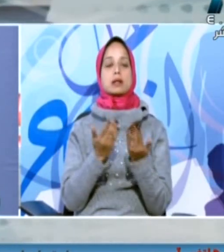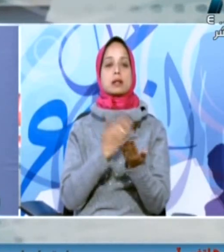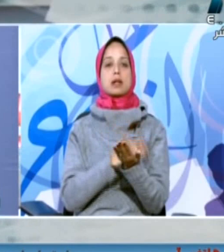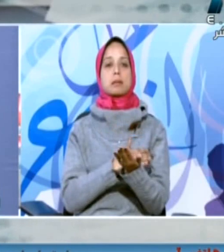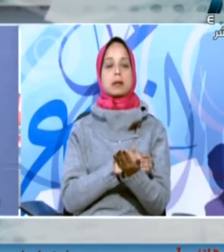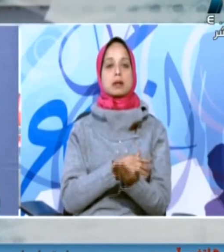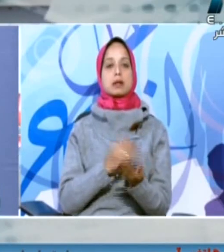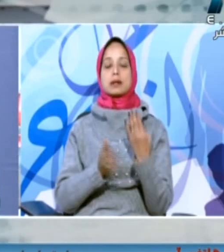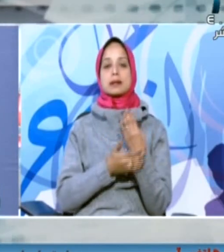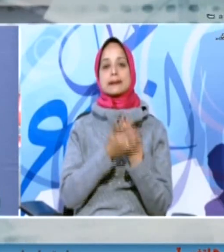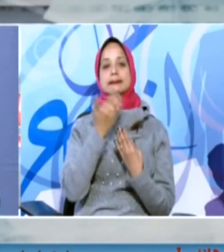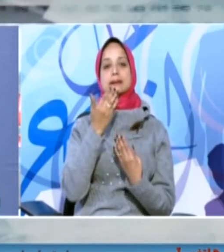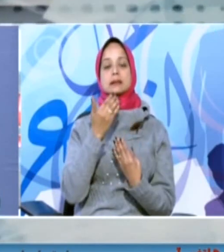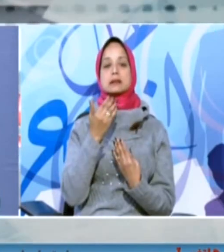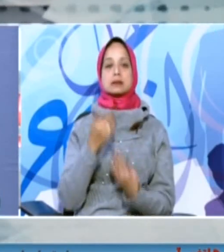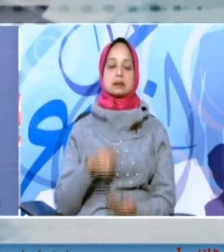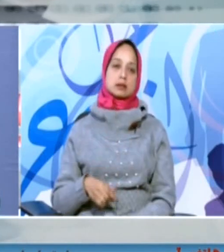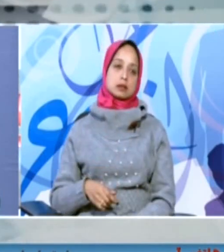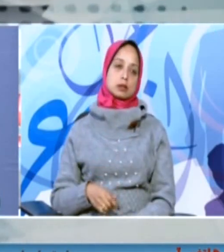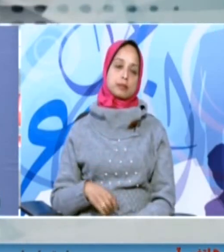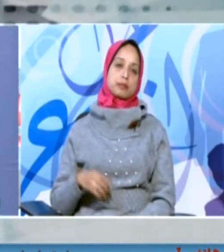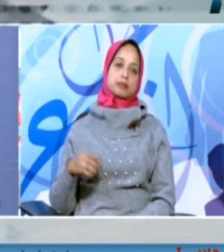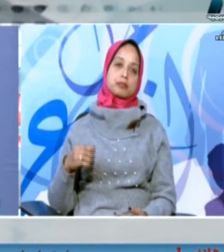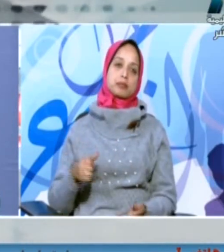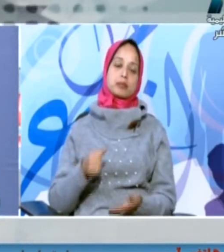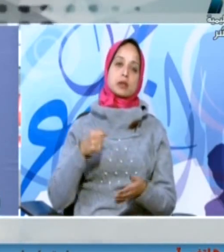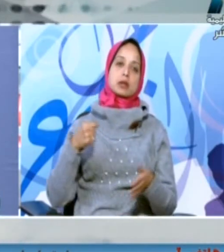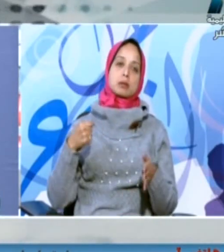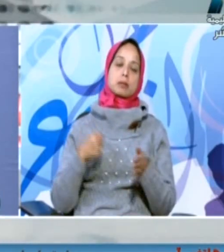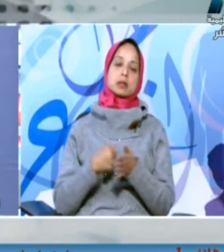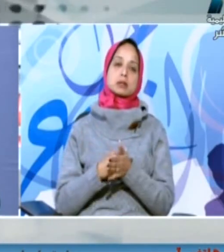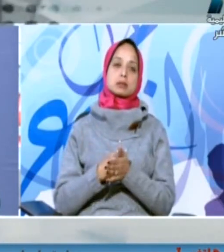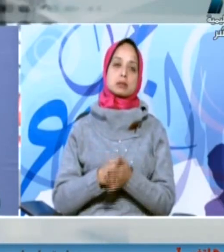يعني قلنا للمسؤول في المدرسه قال لنا عادي